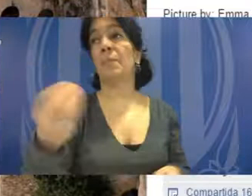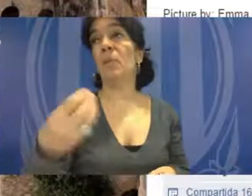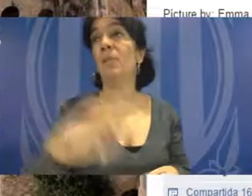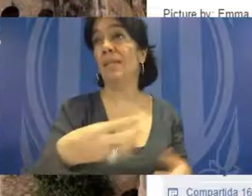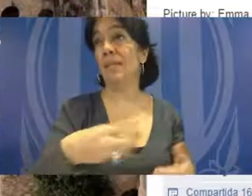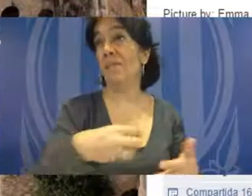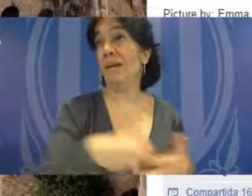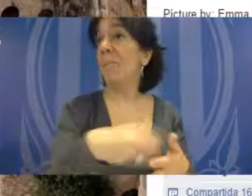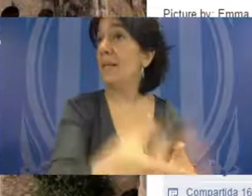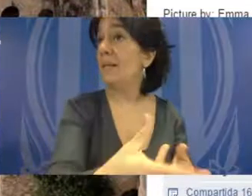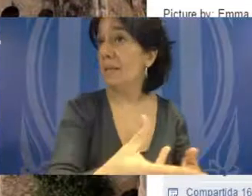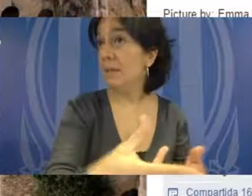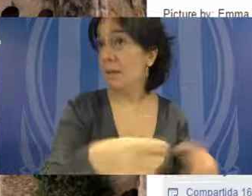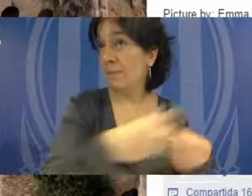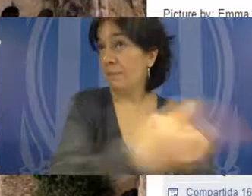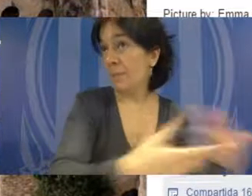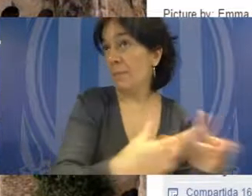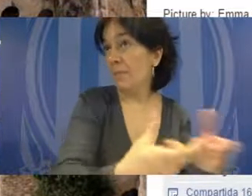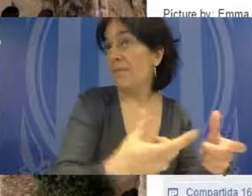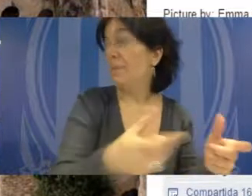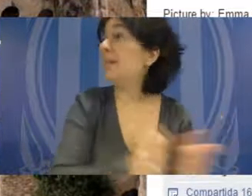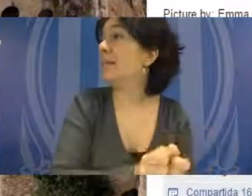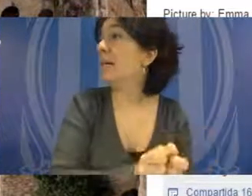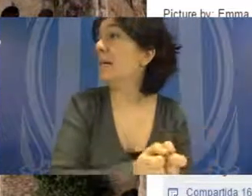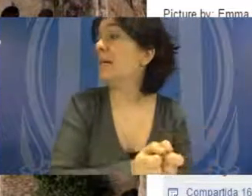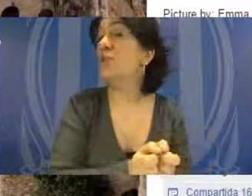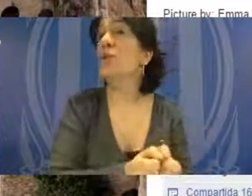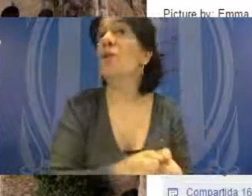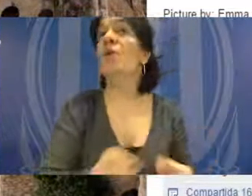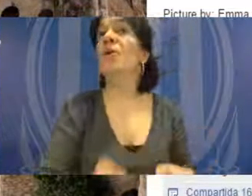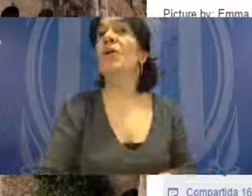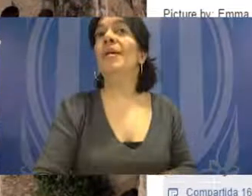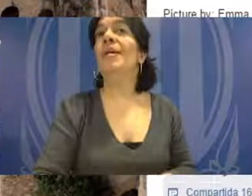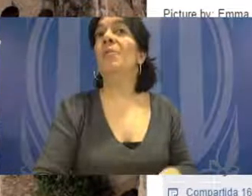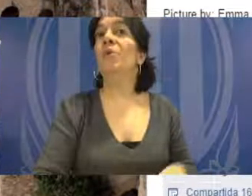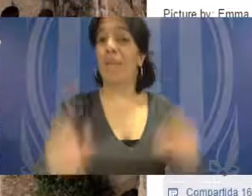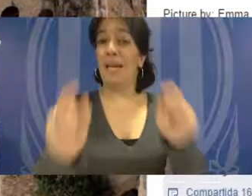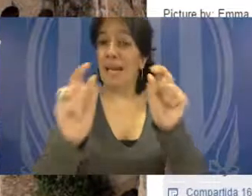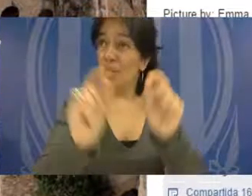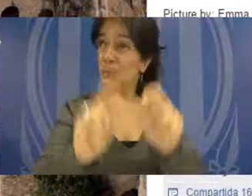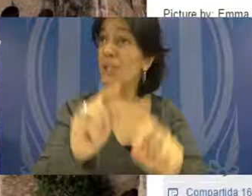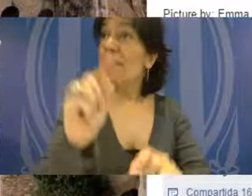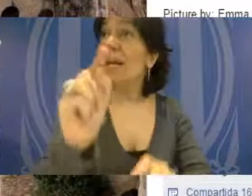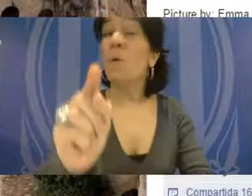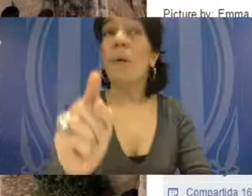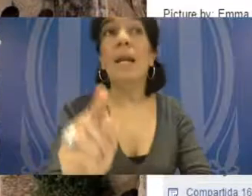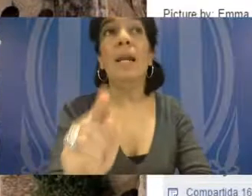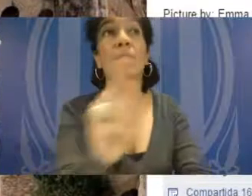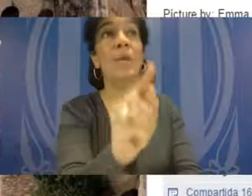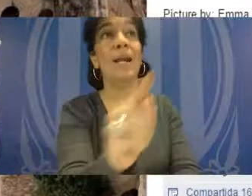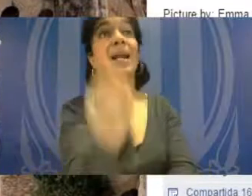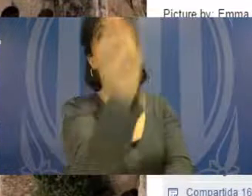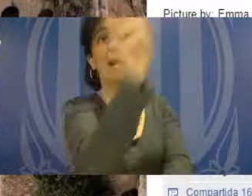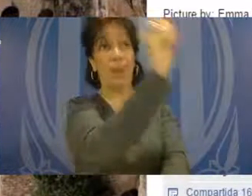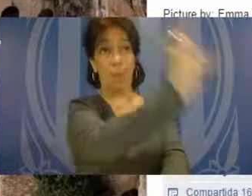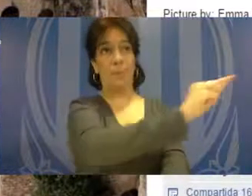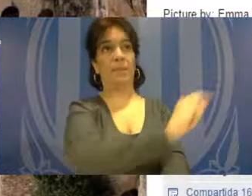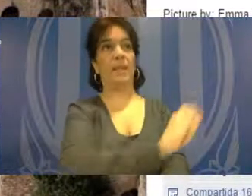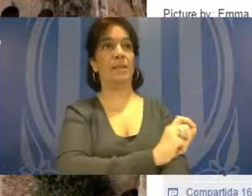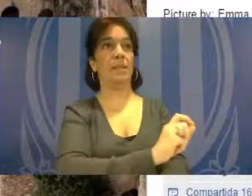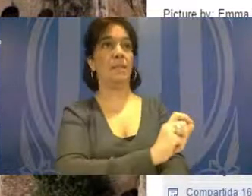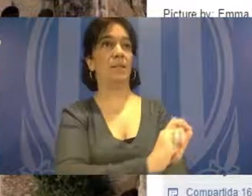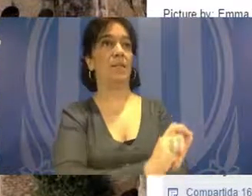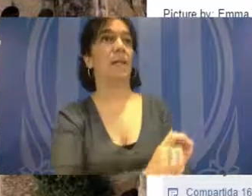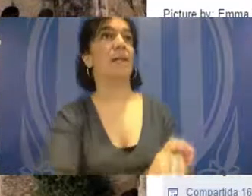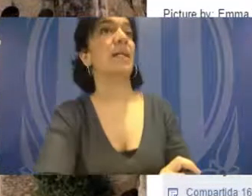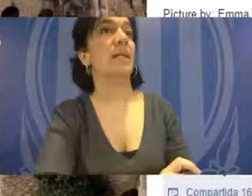aquesta pregunta ens la fa l'empresa amb qui fem aquesta acció i llavors la resposta de la qual la trobaran a la web